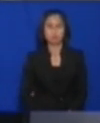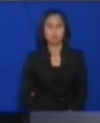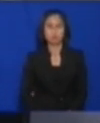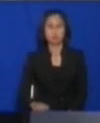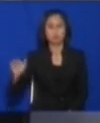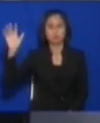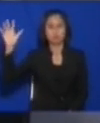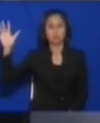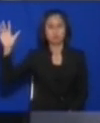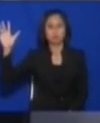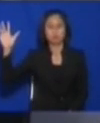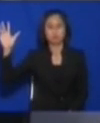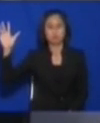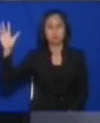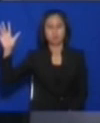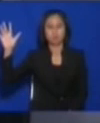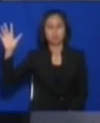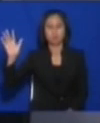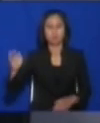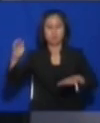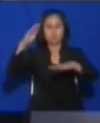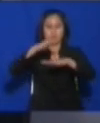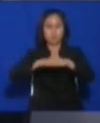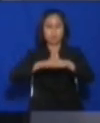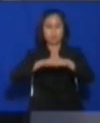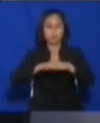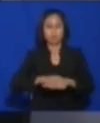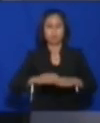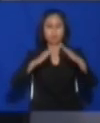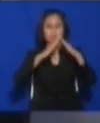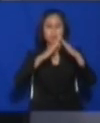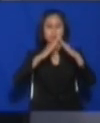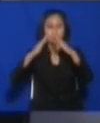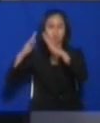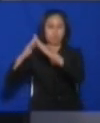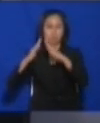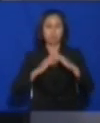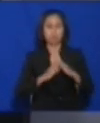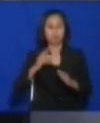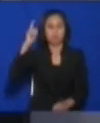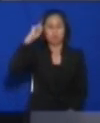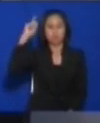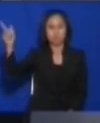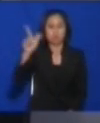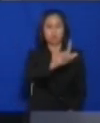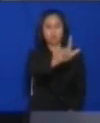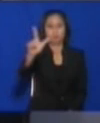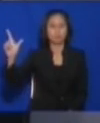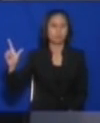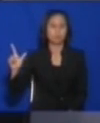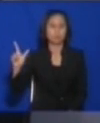ke-5 memantapkan pembangunan infrastruktur daerah yang berwawasan lingkungan untuk mendukung